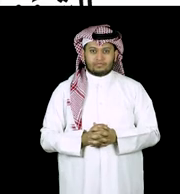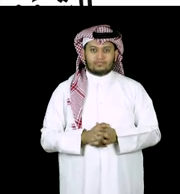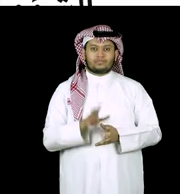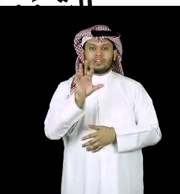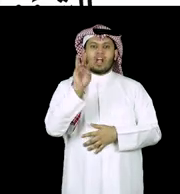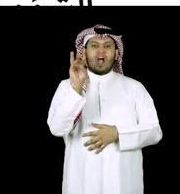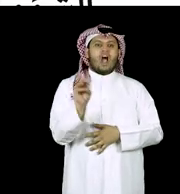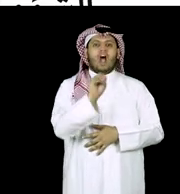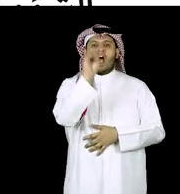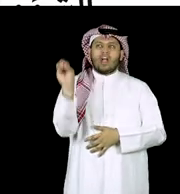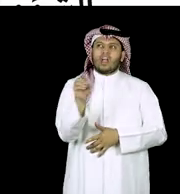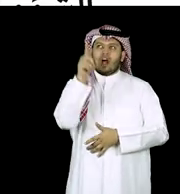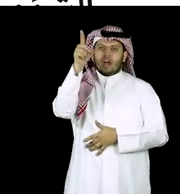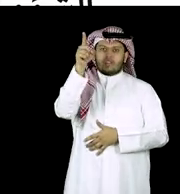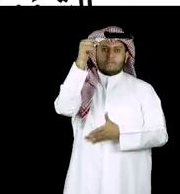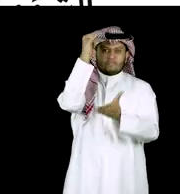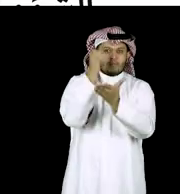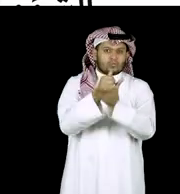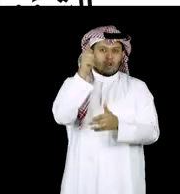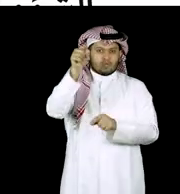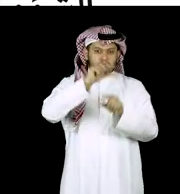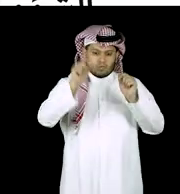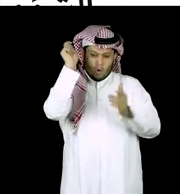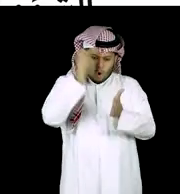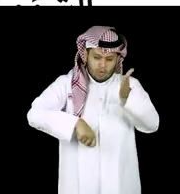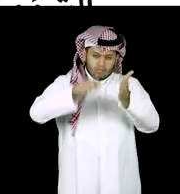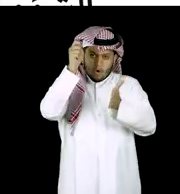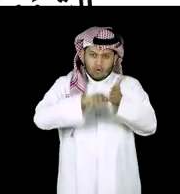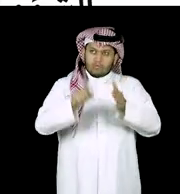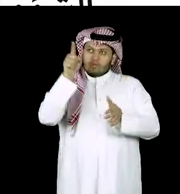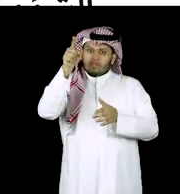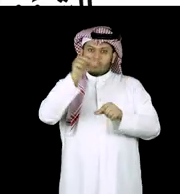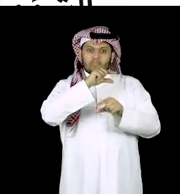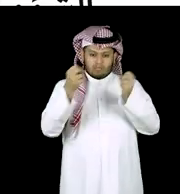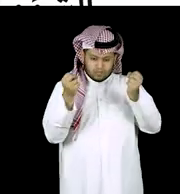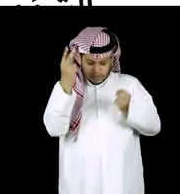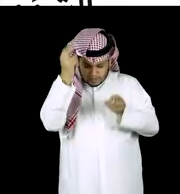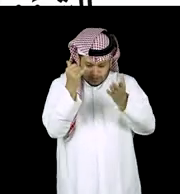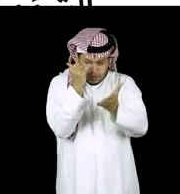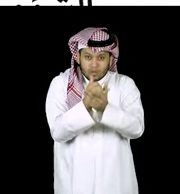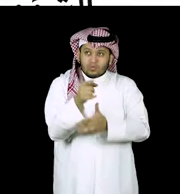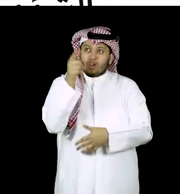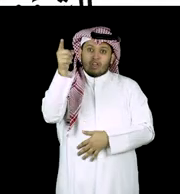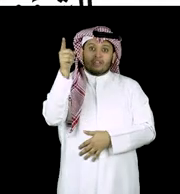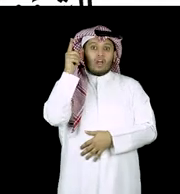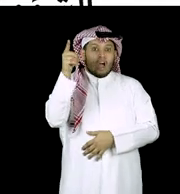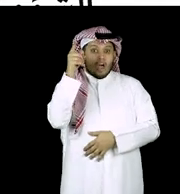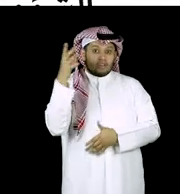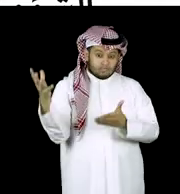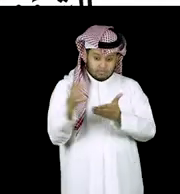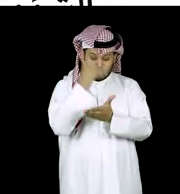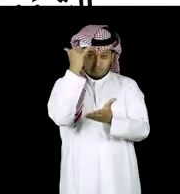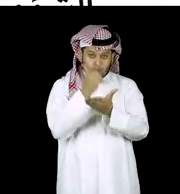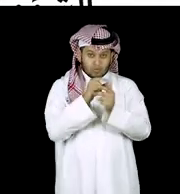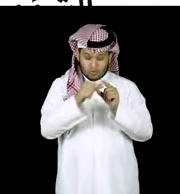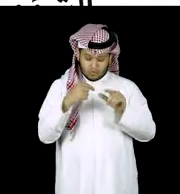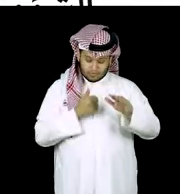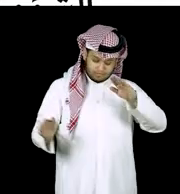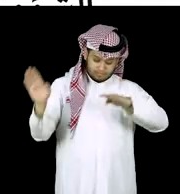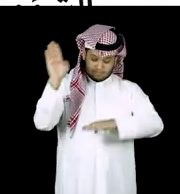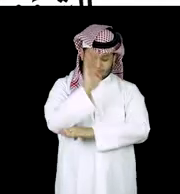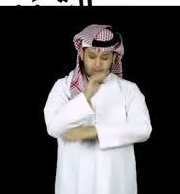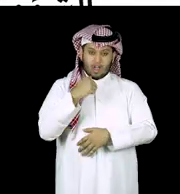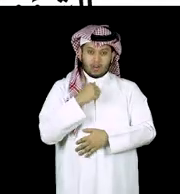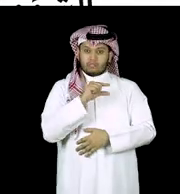الهيئة الشرعية أو الهيئة التشريعية وأهل الاجتهاد: الذي يتولى سلطة التشريع بعد